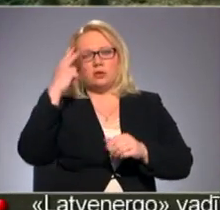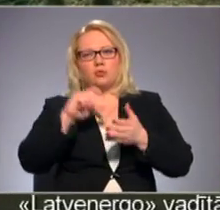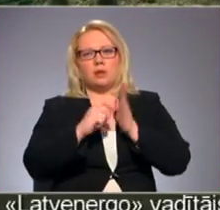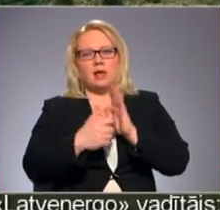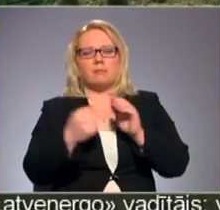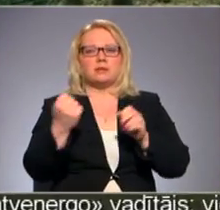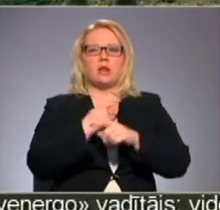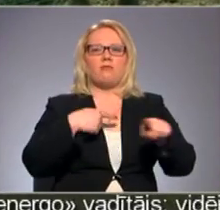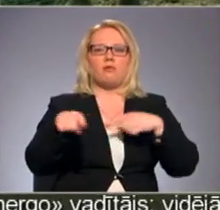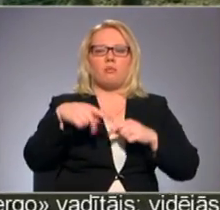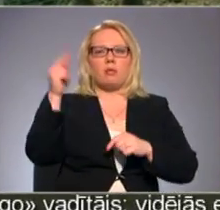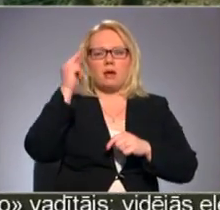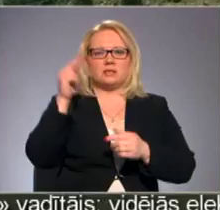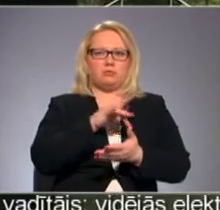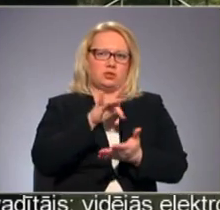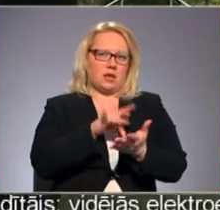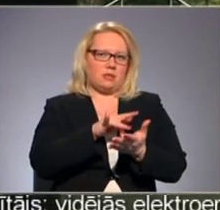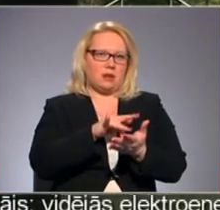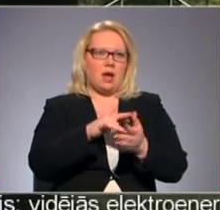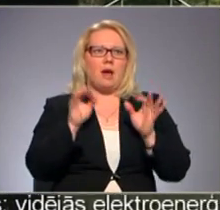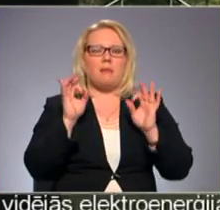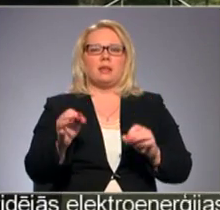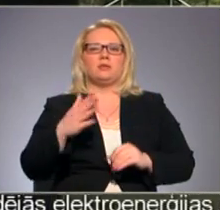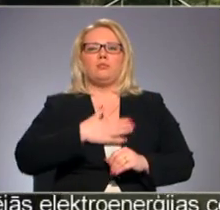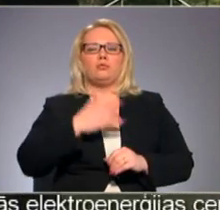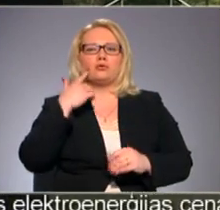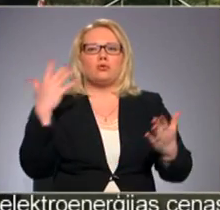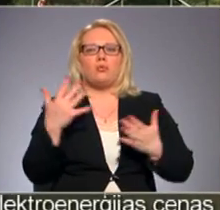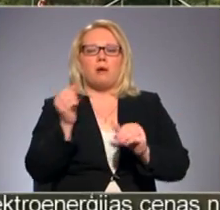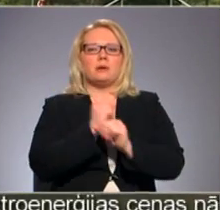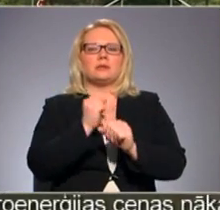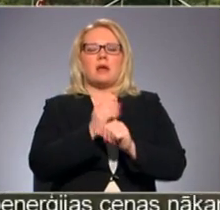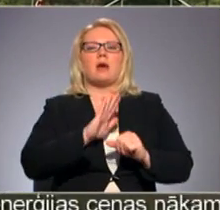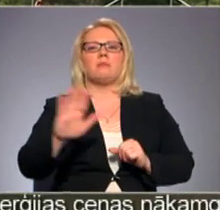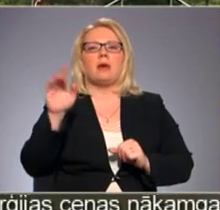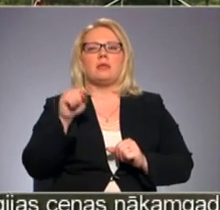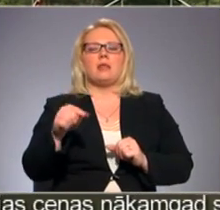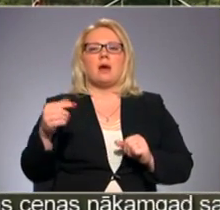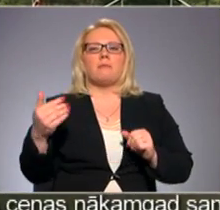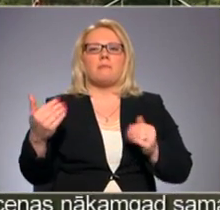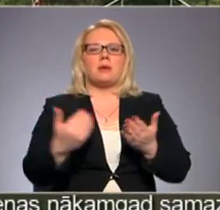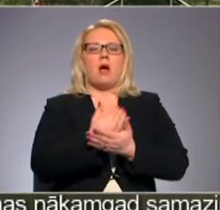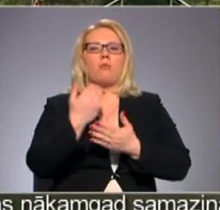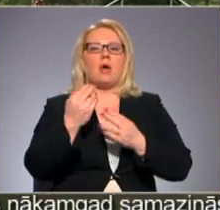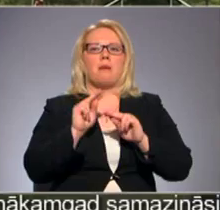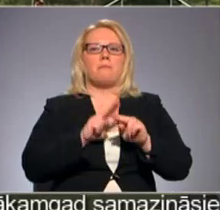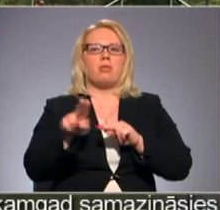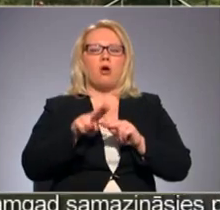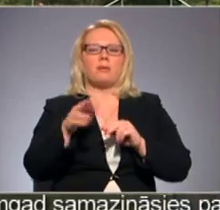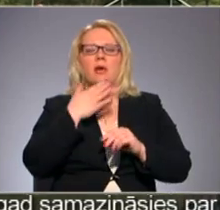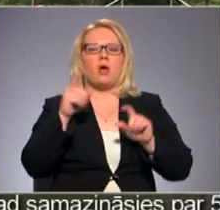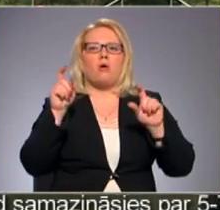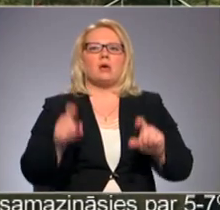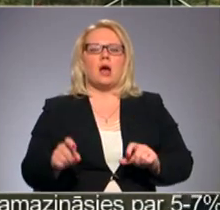telpās, gan futbola mācību centrā. Patiesībā tā mūsu doma ir arī strādāt pie tādām jaunām metodēm, lai no dienu dienā jāsēž